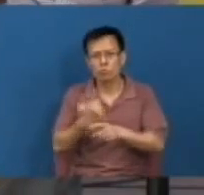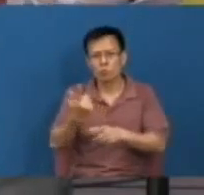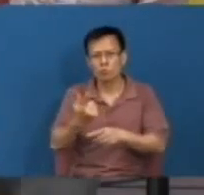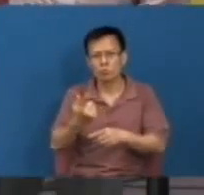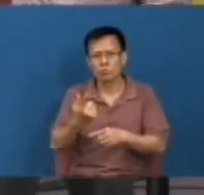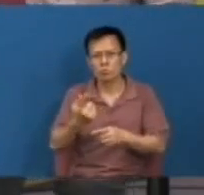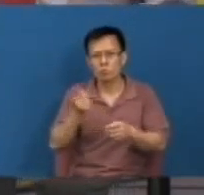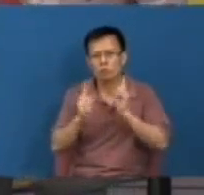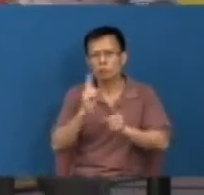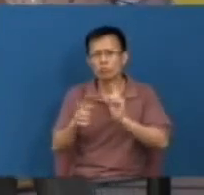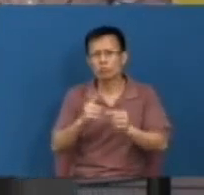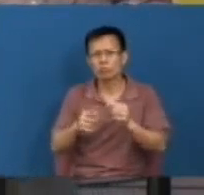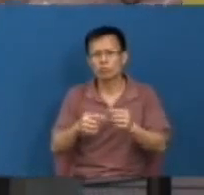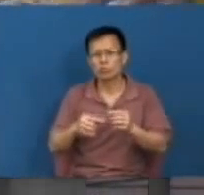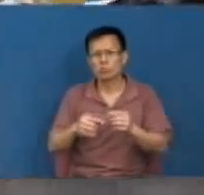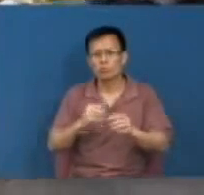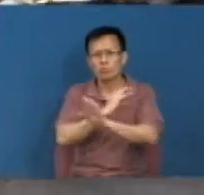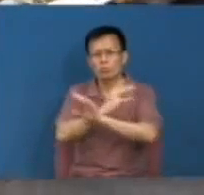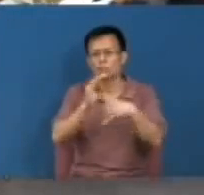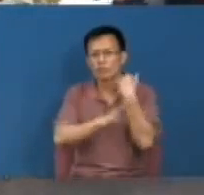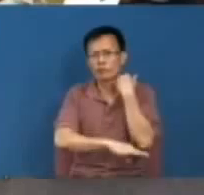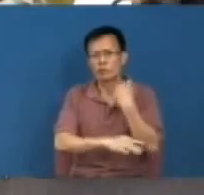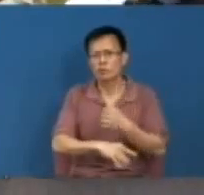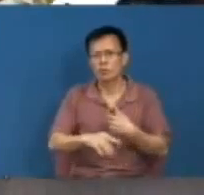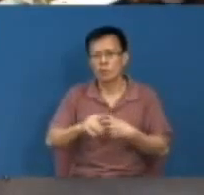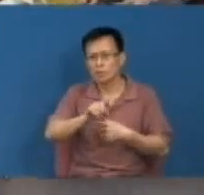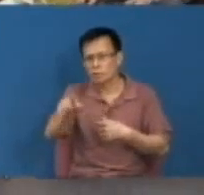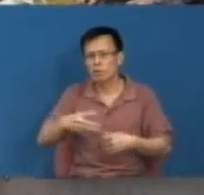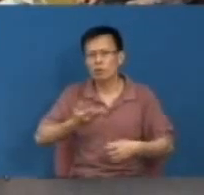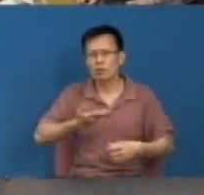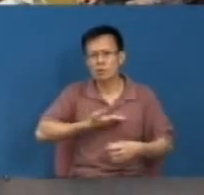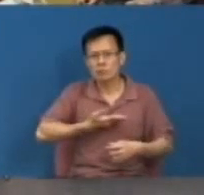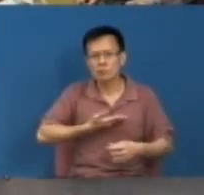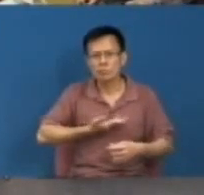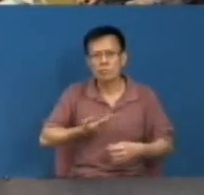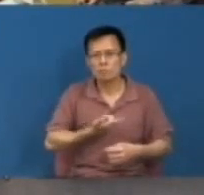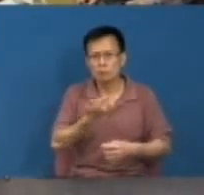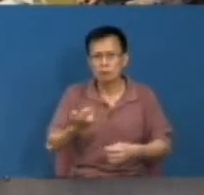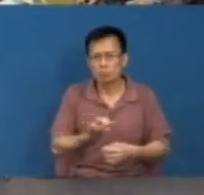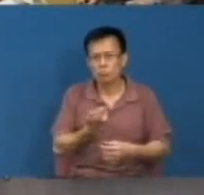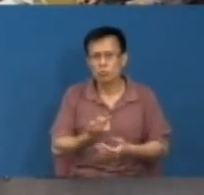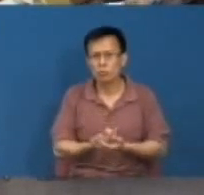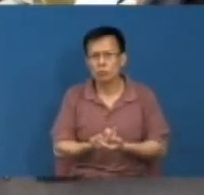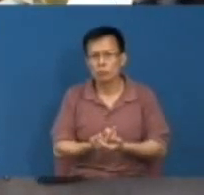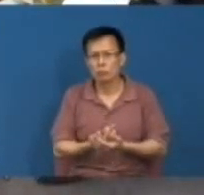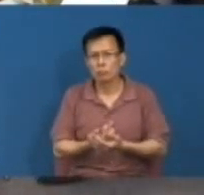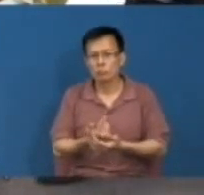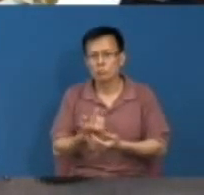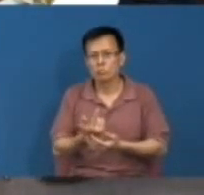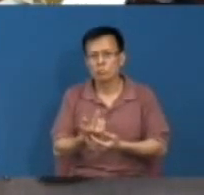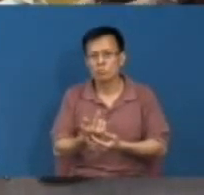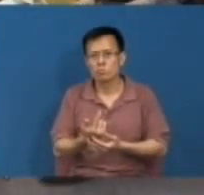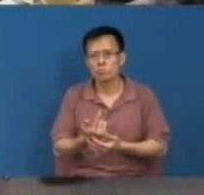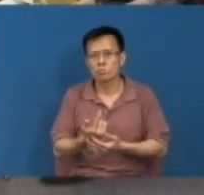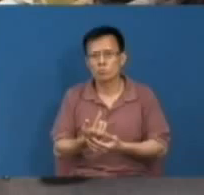嘛，個鋪喺我度。 小姐陳先生，你睇我想問，點解你忍咗咁多年都忍得㗎喎？真係。 其實地政總署 係投訴